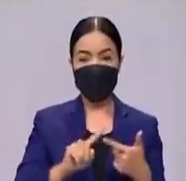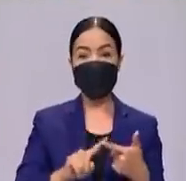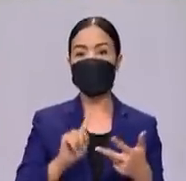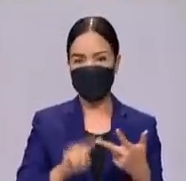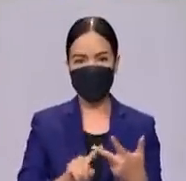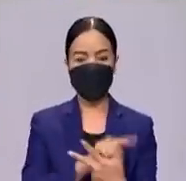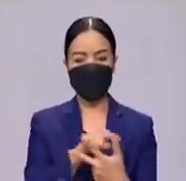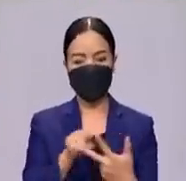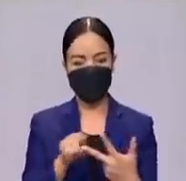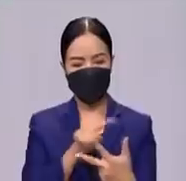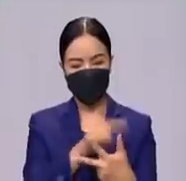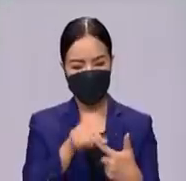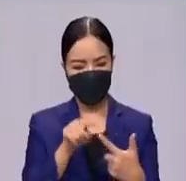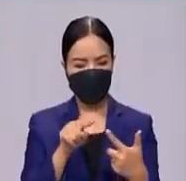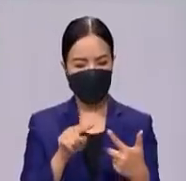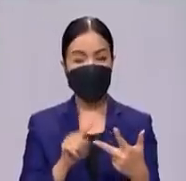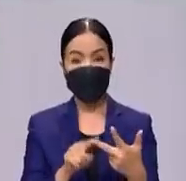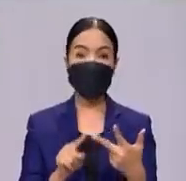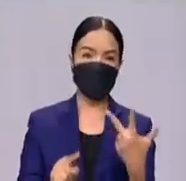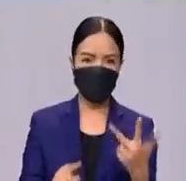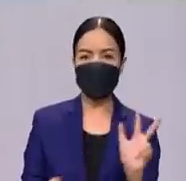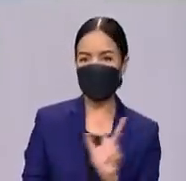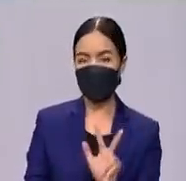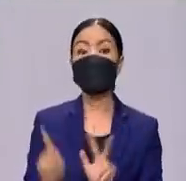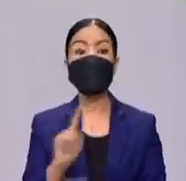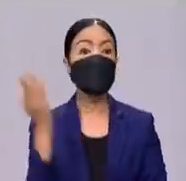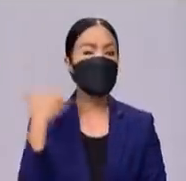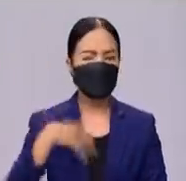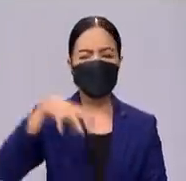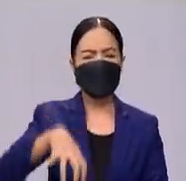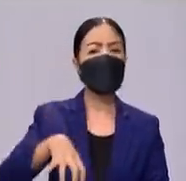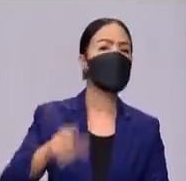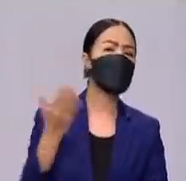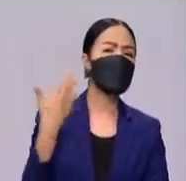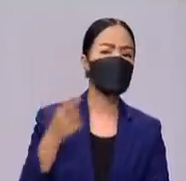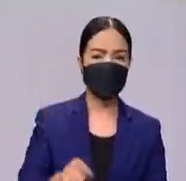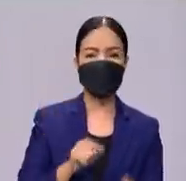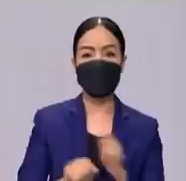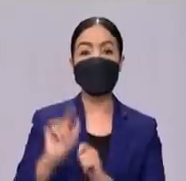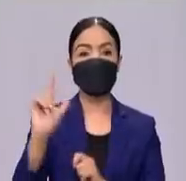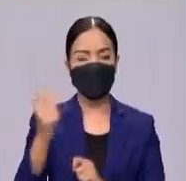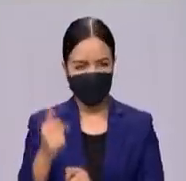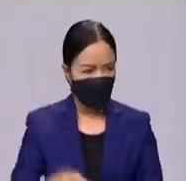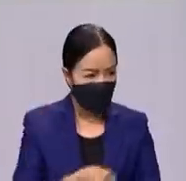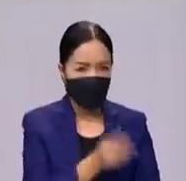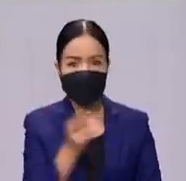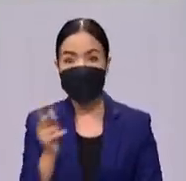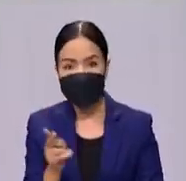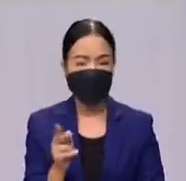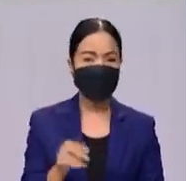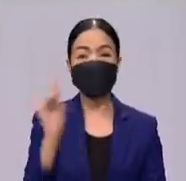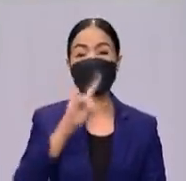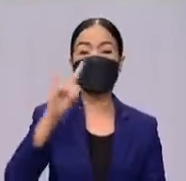จำเลยที่4ในคดีล่าสัตว์ป่าคุ้มครองภายในเขตรักษาพันธุ์สัตว์ป่าทุ่งใหญ่นเรศวรด้านตะวันตกอำเภอทองผาภูมิจังหวัดกาญจนบุรี